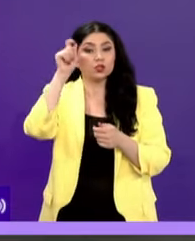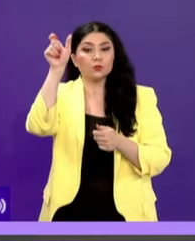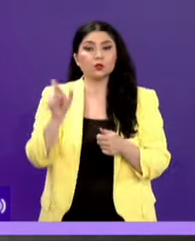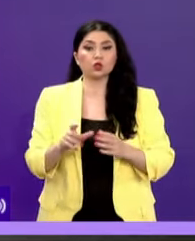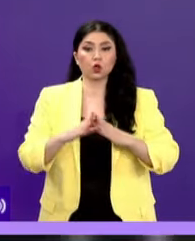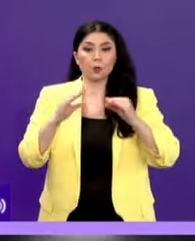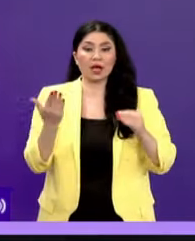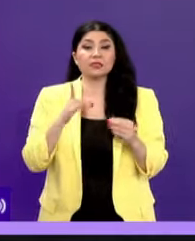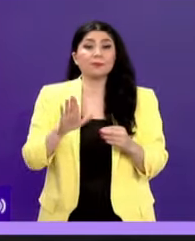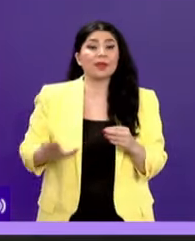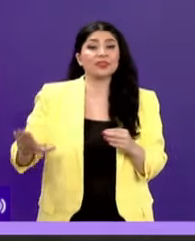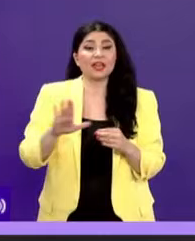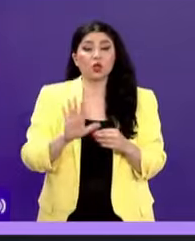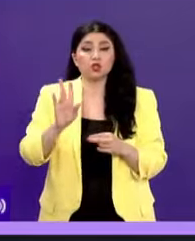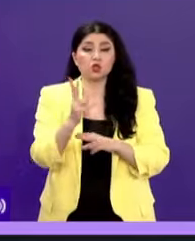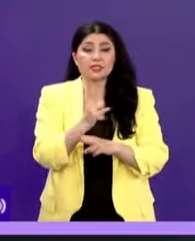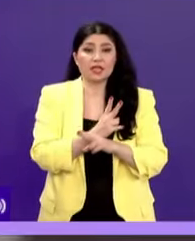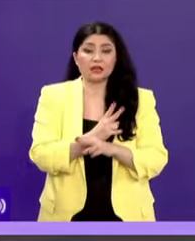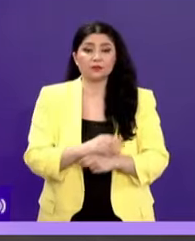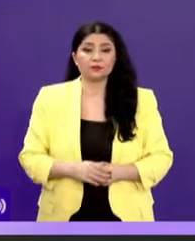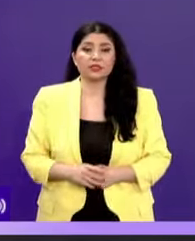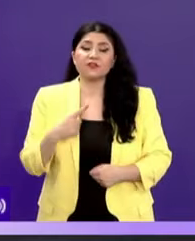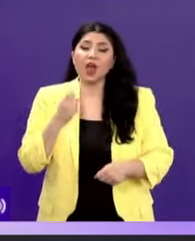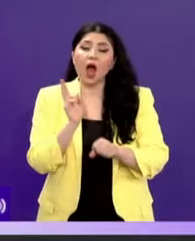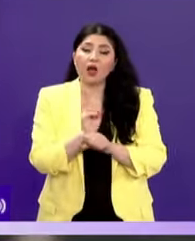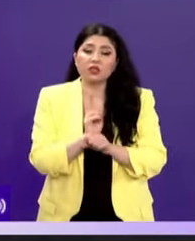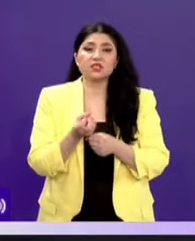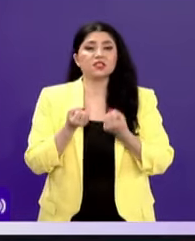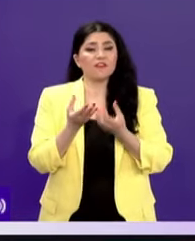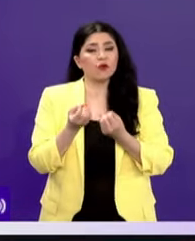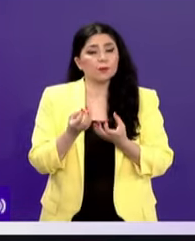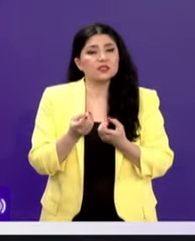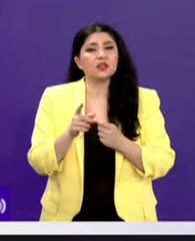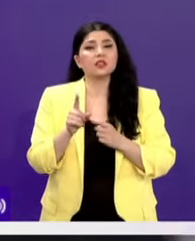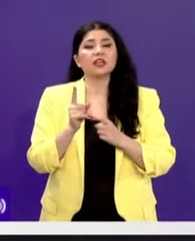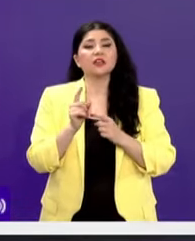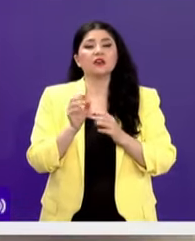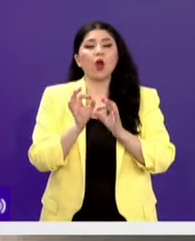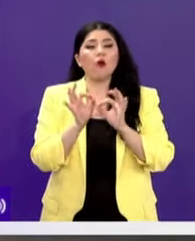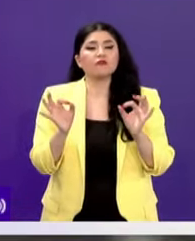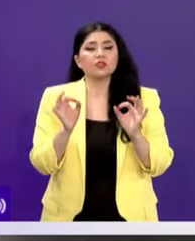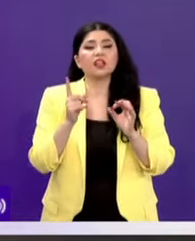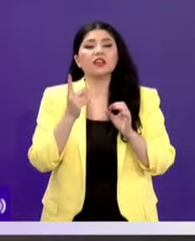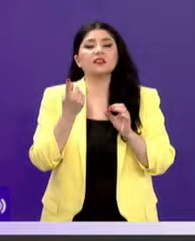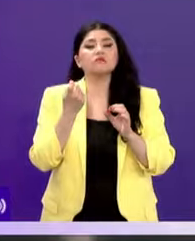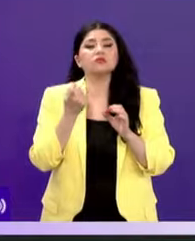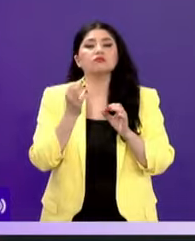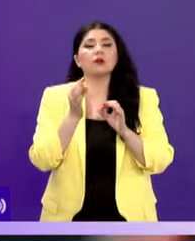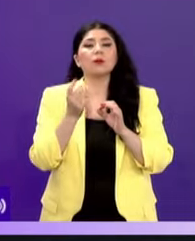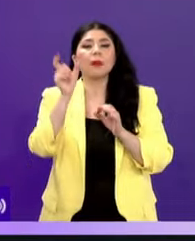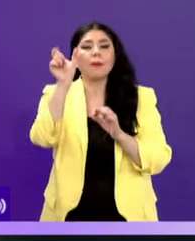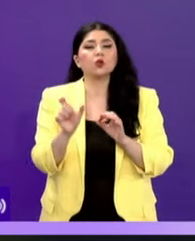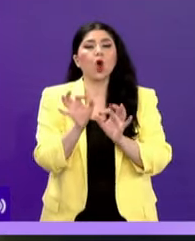care se află pe teritoriile acestor state să manifeste precauție, să se informeze din surse oficiale cu privire la evoluțiile de